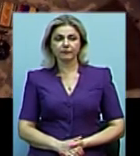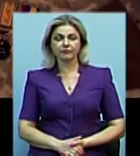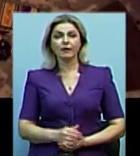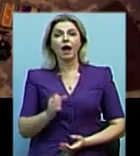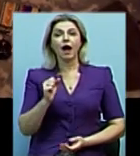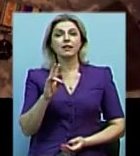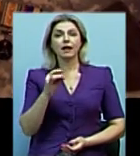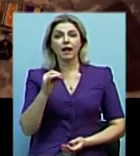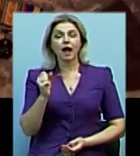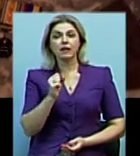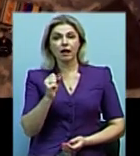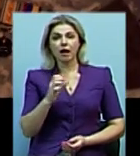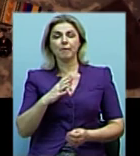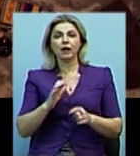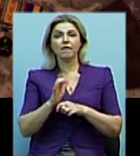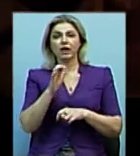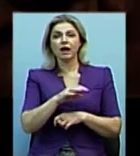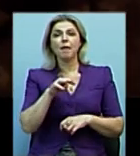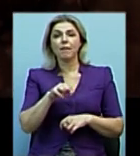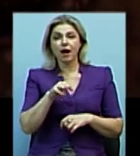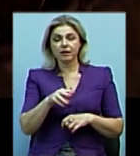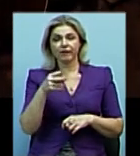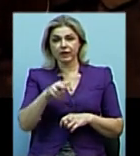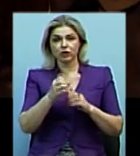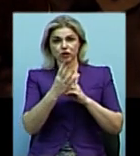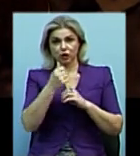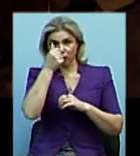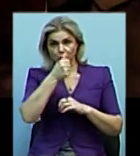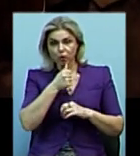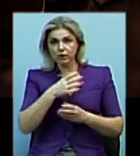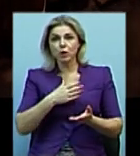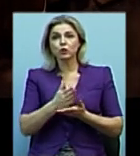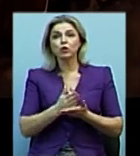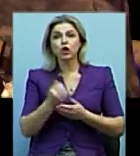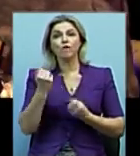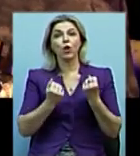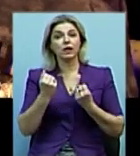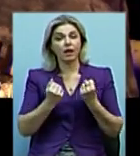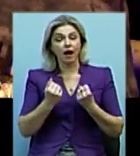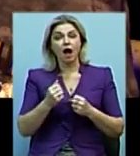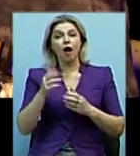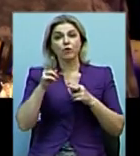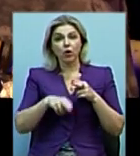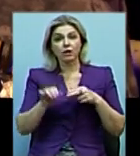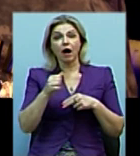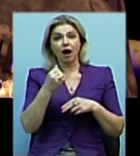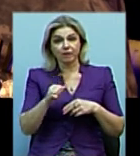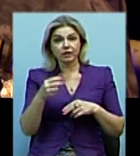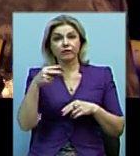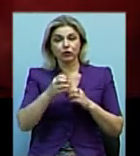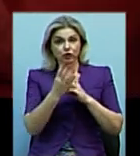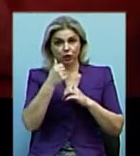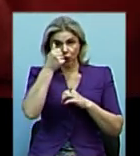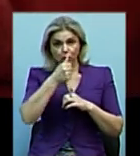Андрія Нілова мобілізували у березні 2014 року. Служив на посаді водія. Наприкінці серпня того ж року його